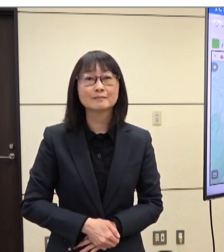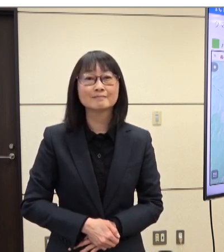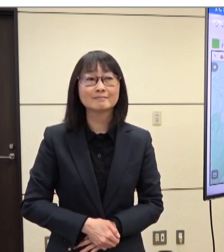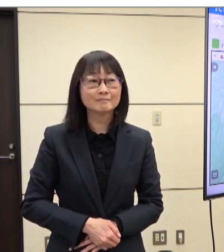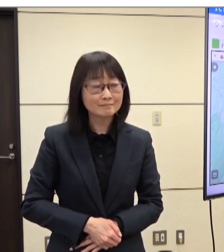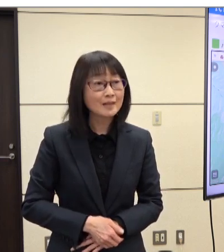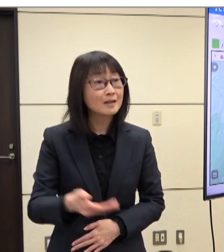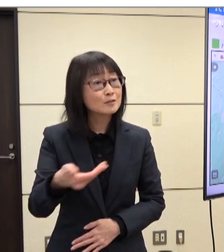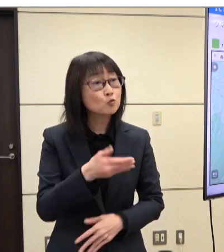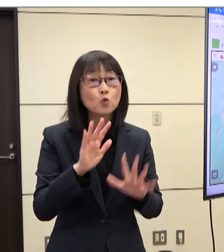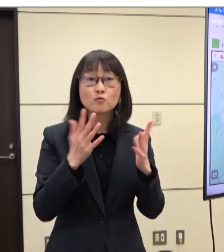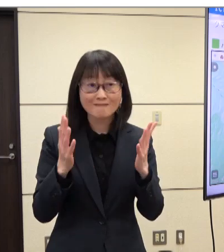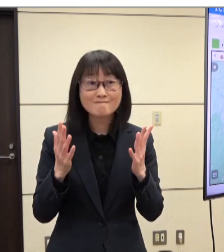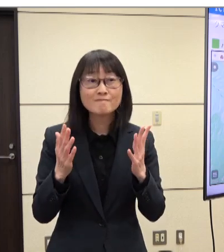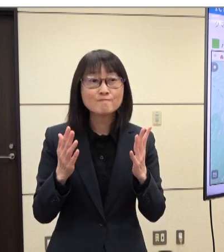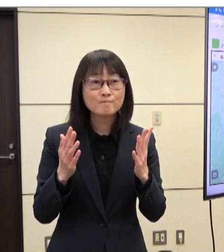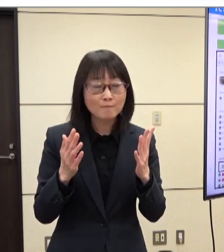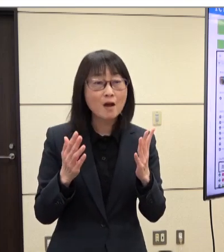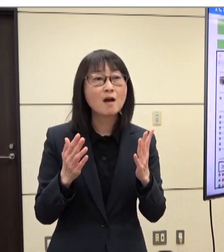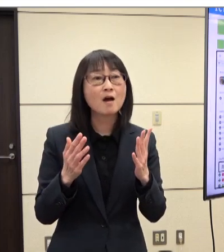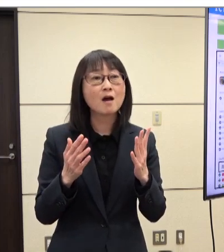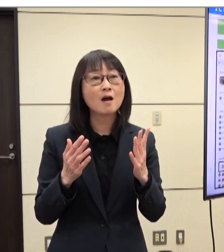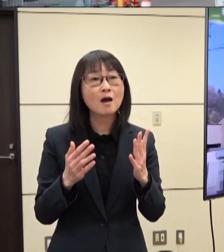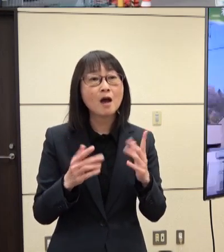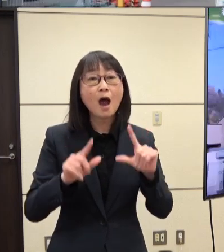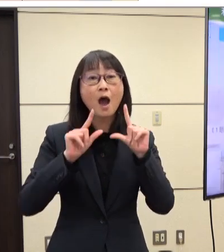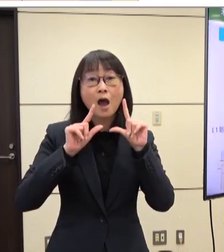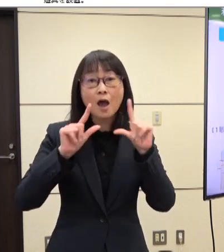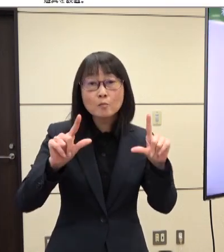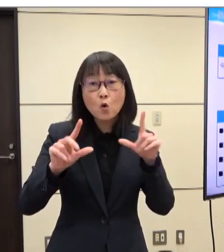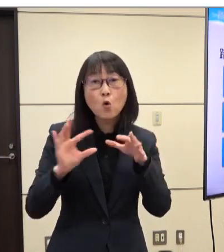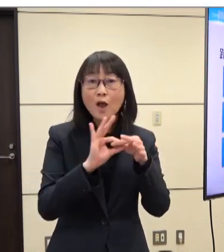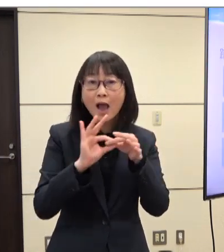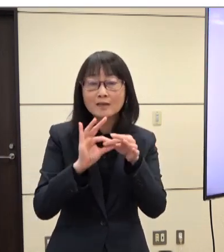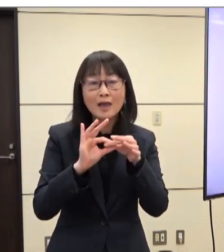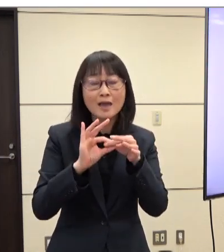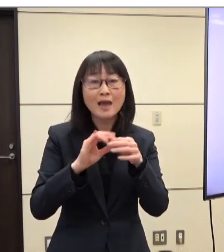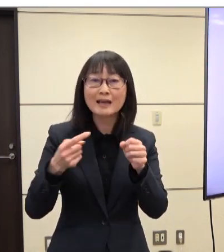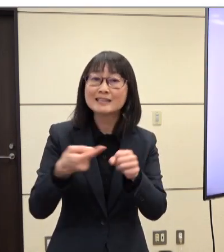内容であれば発表事項以外で皆様からの質問をお受けします。